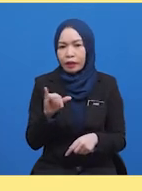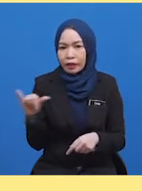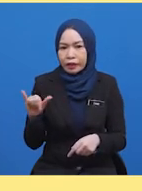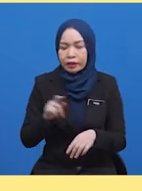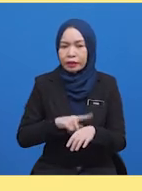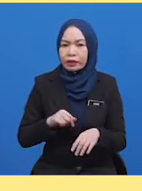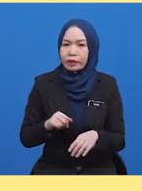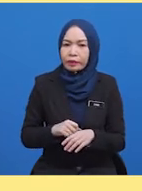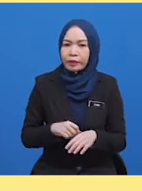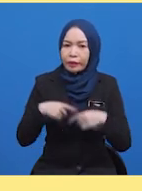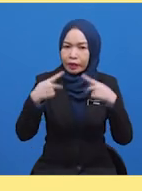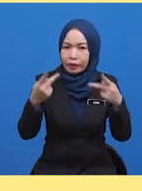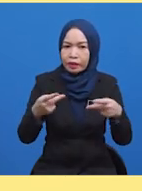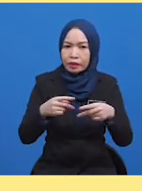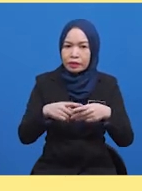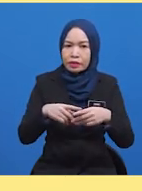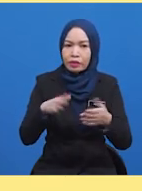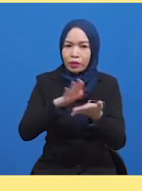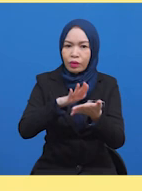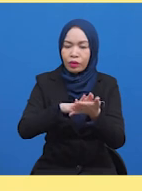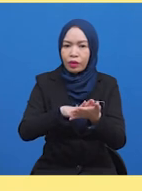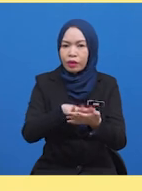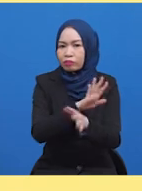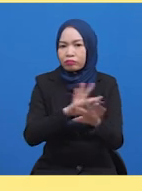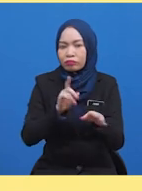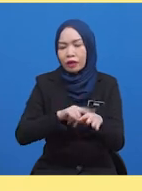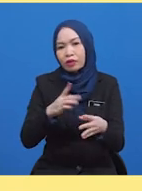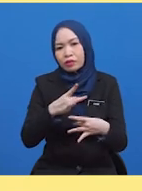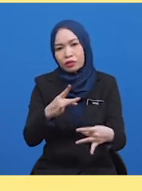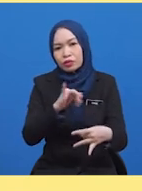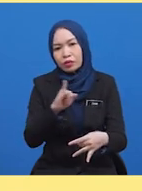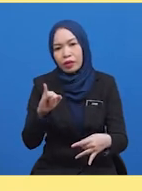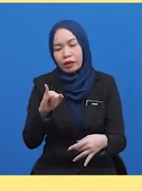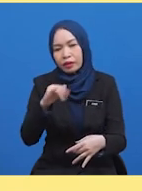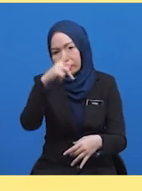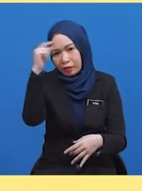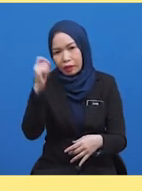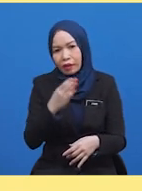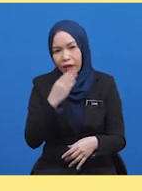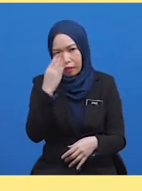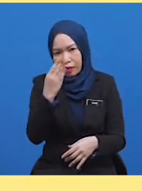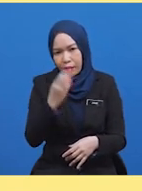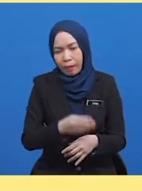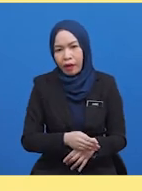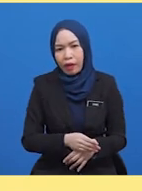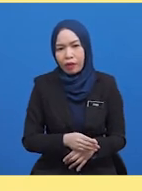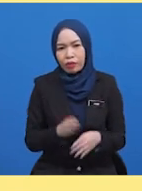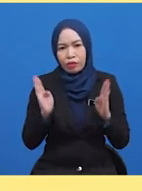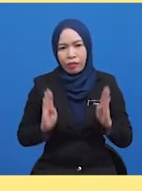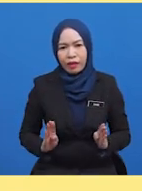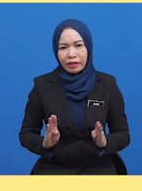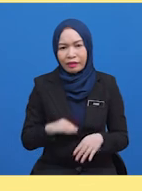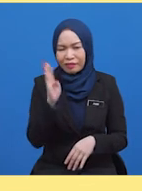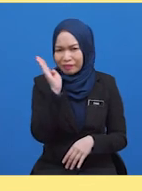disukai oleh Raka rakannya kerana Bau badannya yang kurang menyenangkan